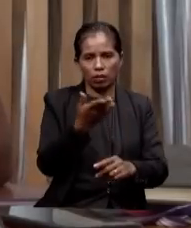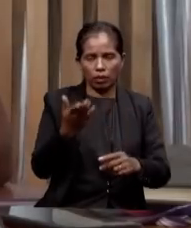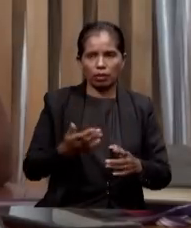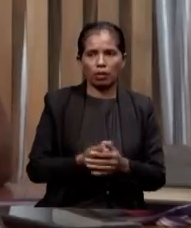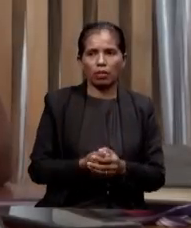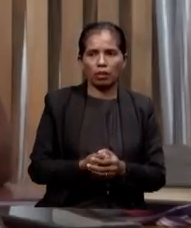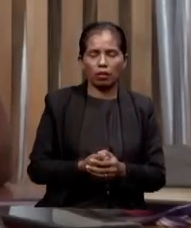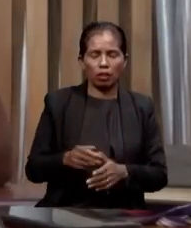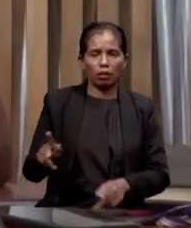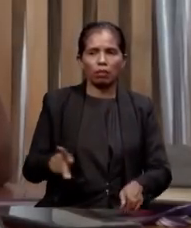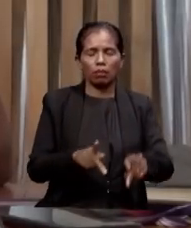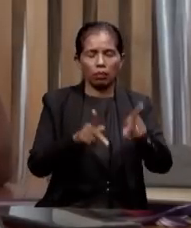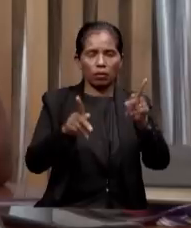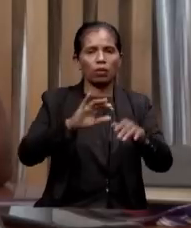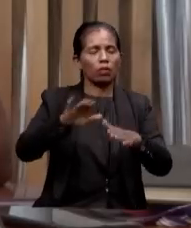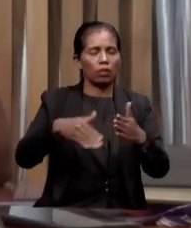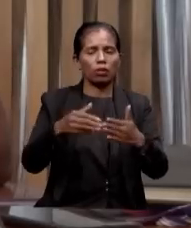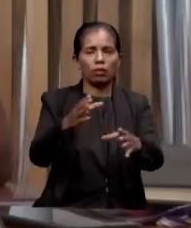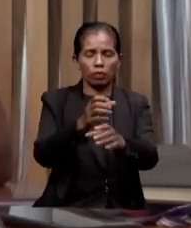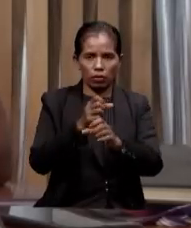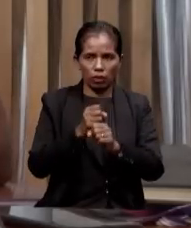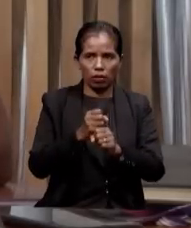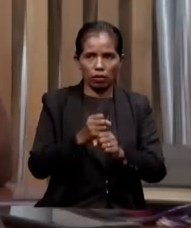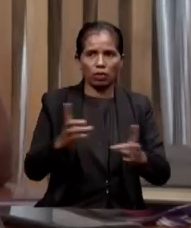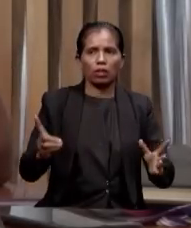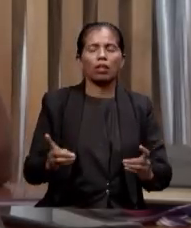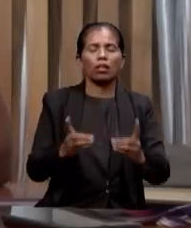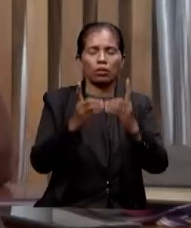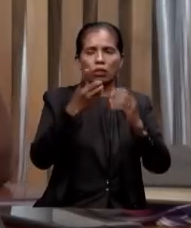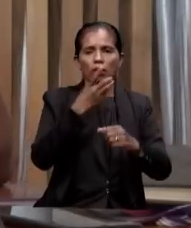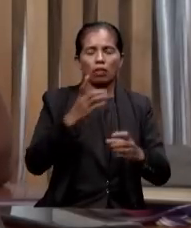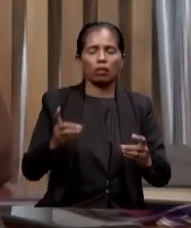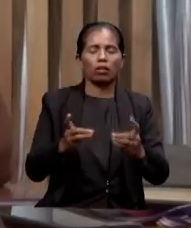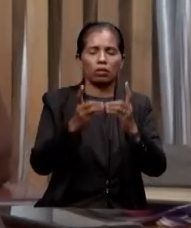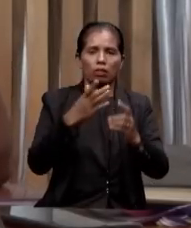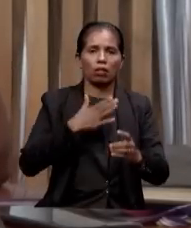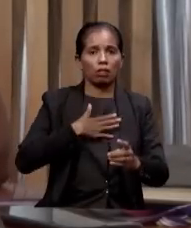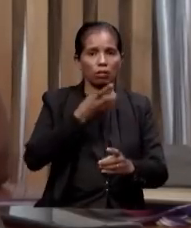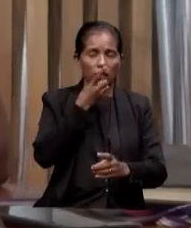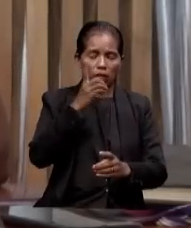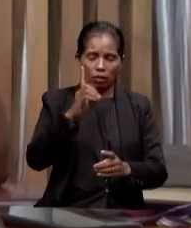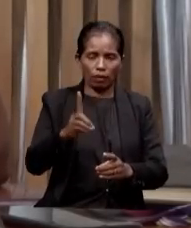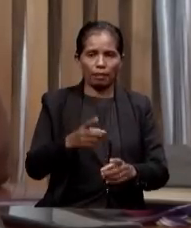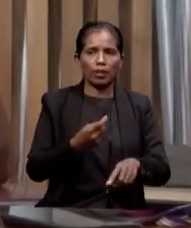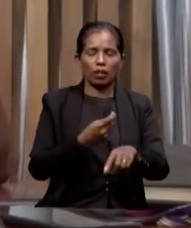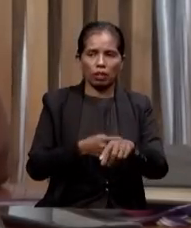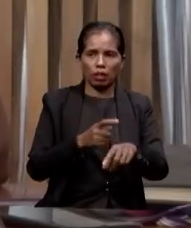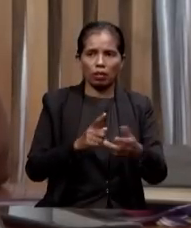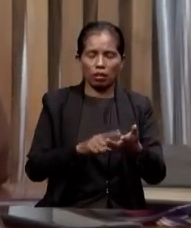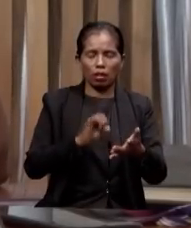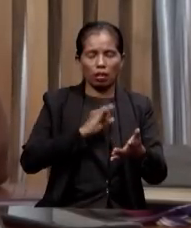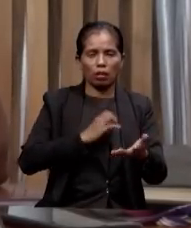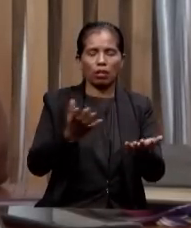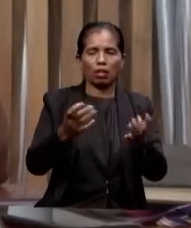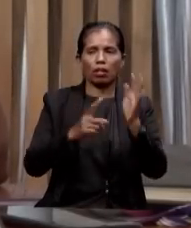ma publiku en geral foti ona podi kontra haunia deklarasau. Ia pontu balu nebe maka hawa kara katu